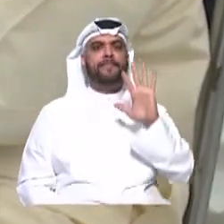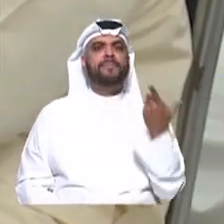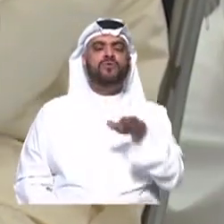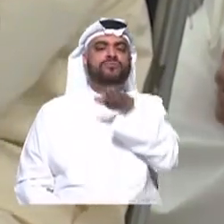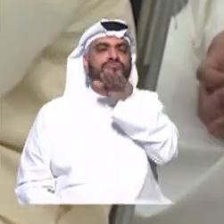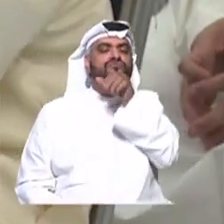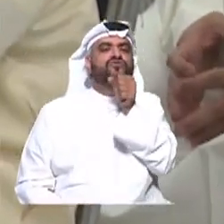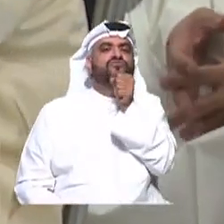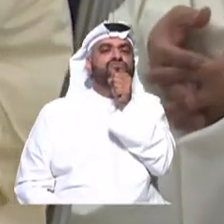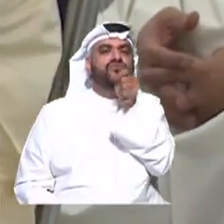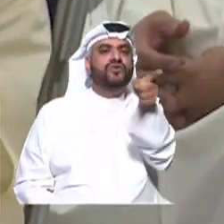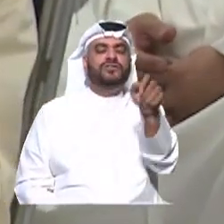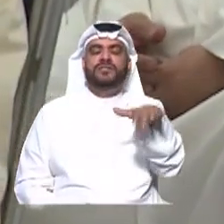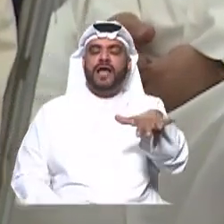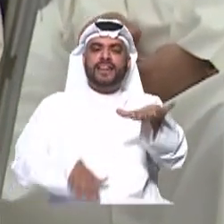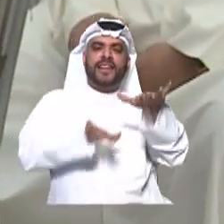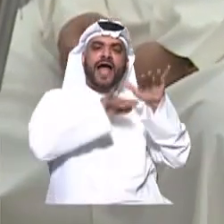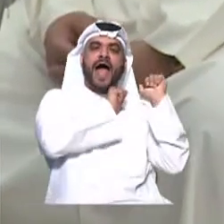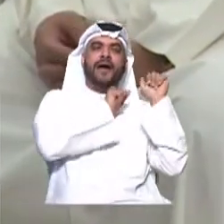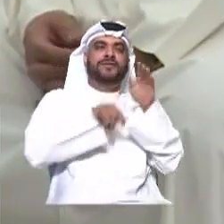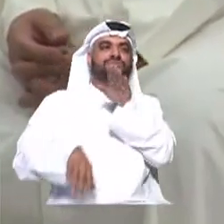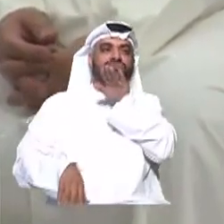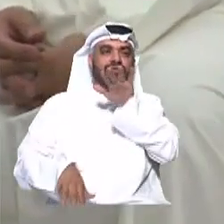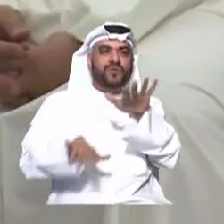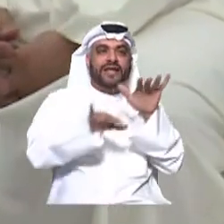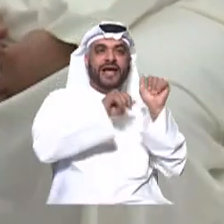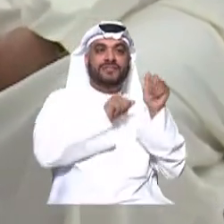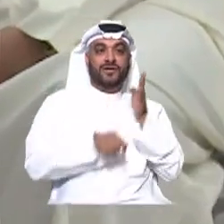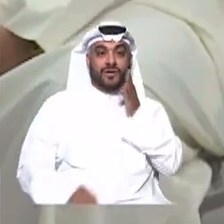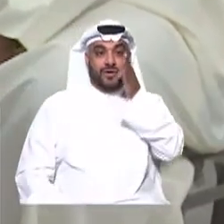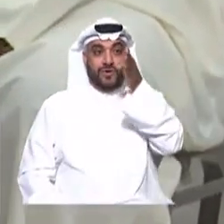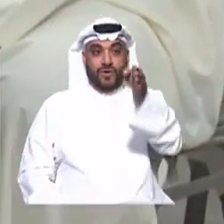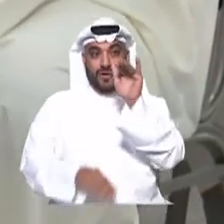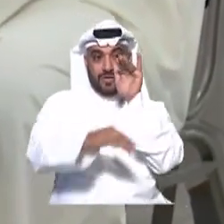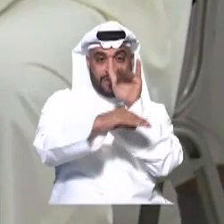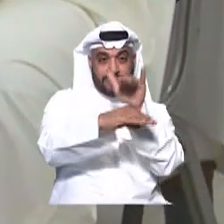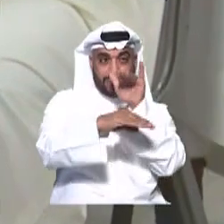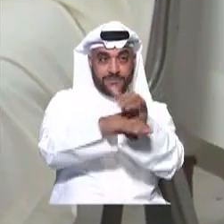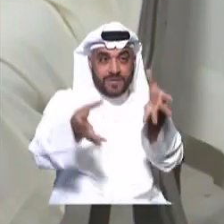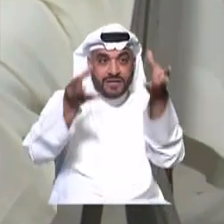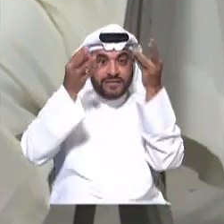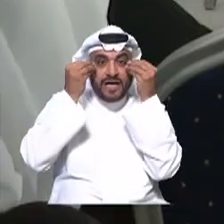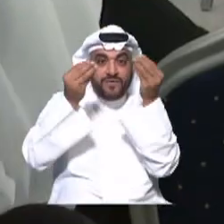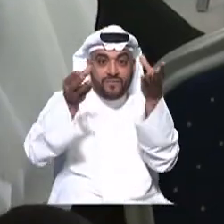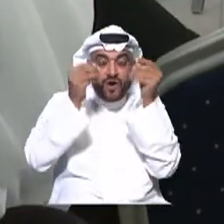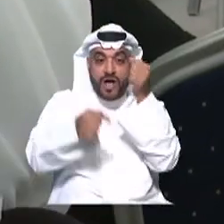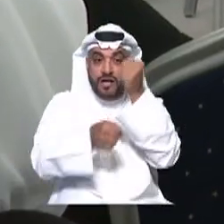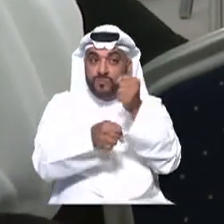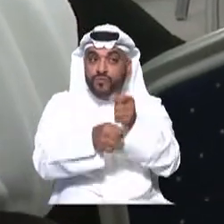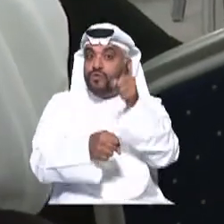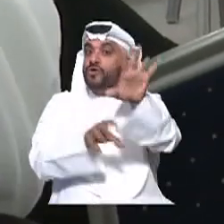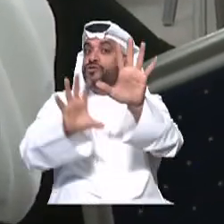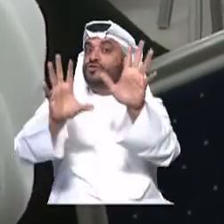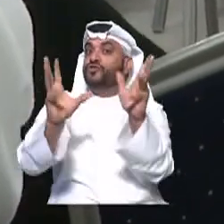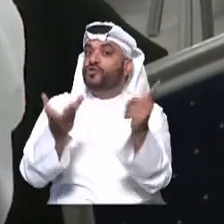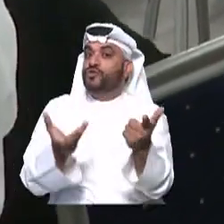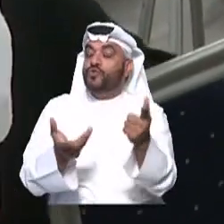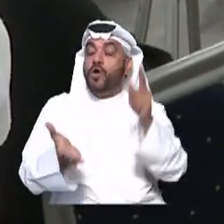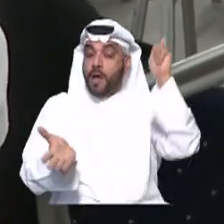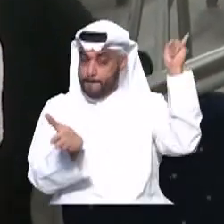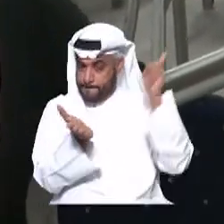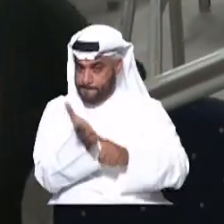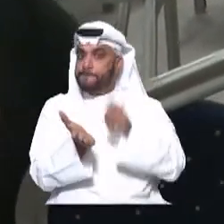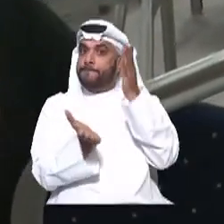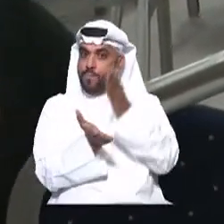الذين سيراقبون الانتخابات القادمة، وذلك بإقامة دورة تعريفية للدور الذي سيقومون به وواجباتهم